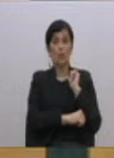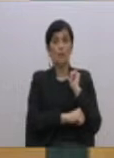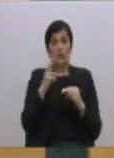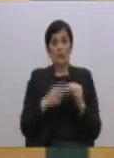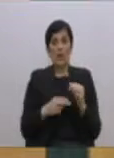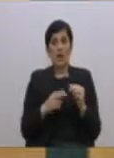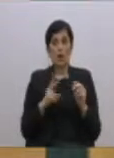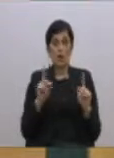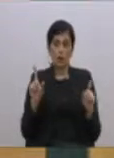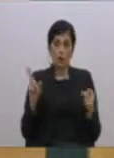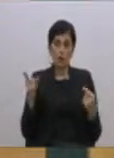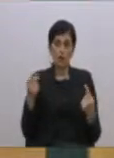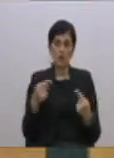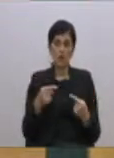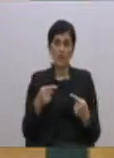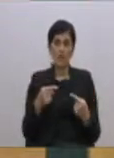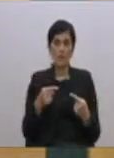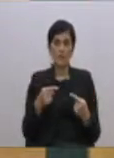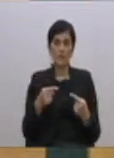დასრულებისი